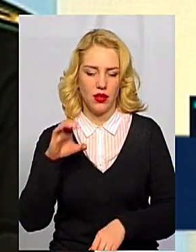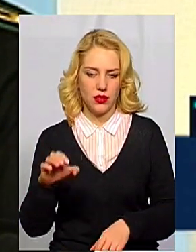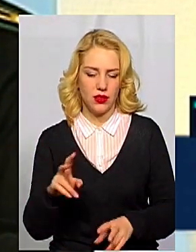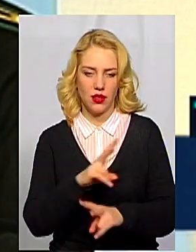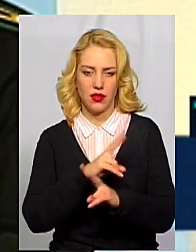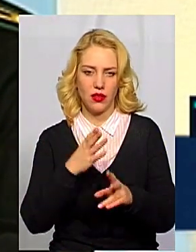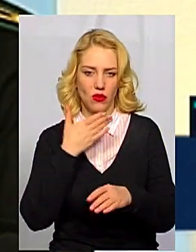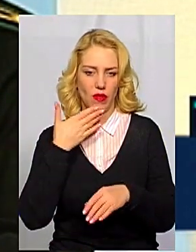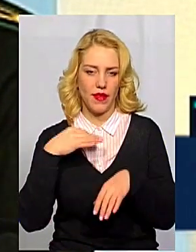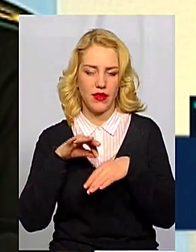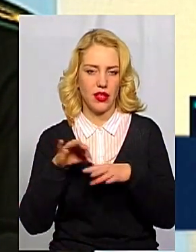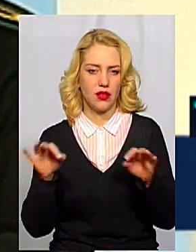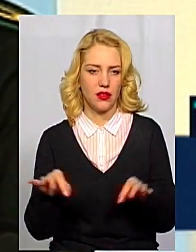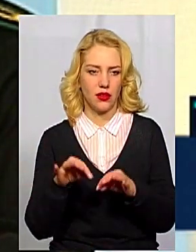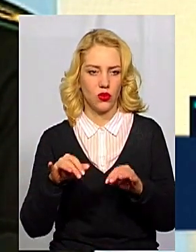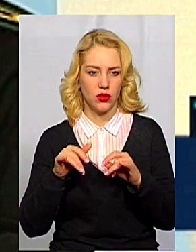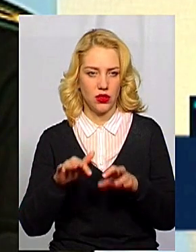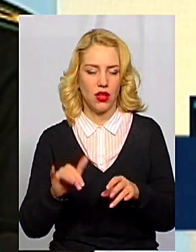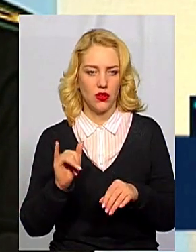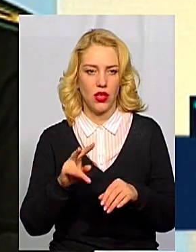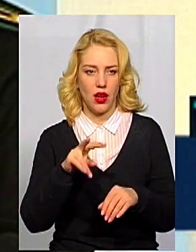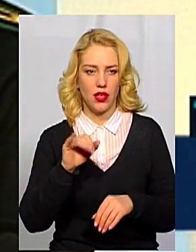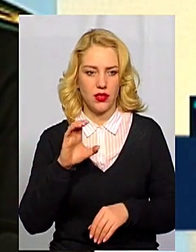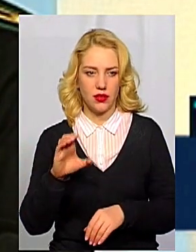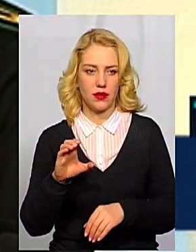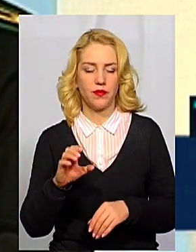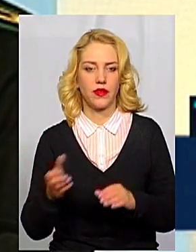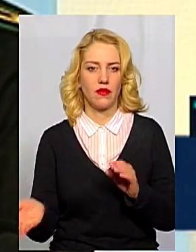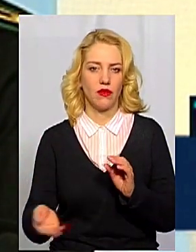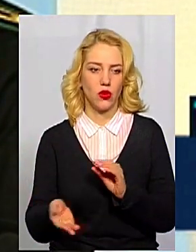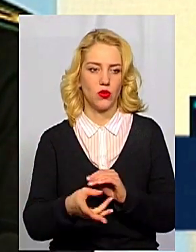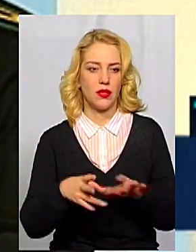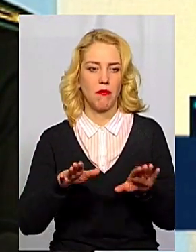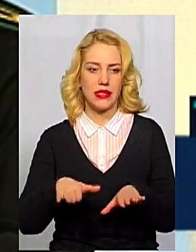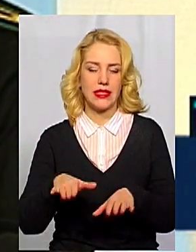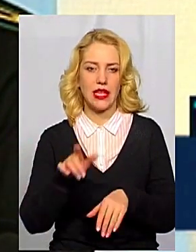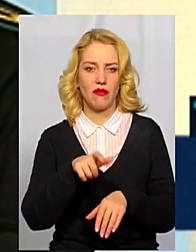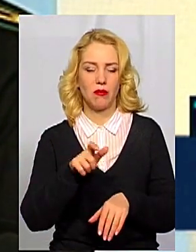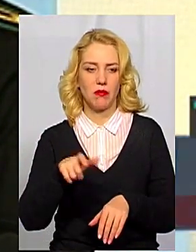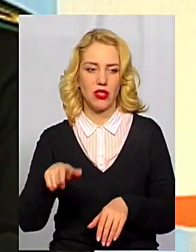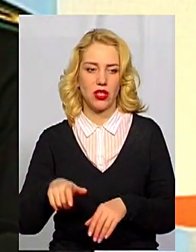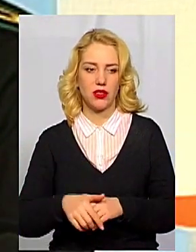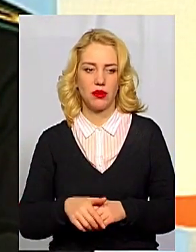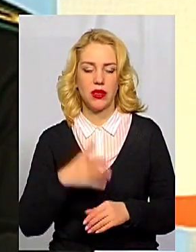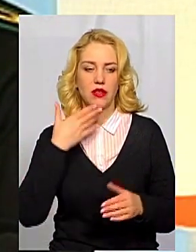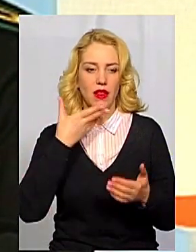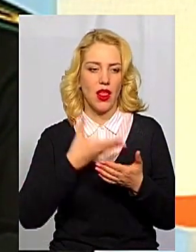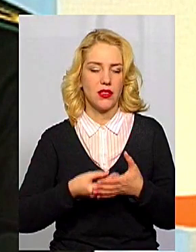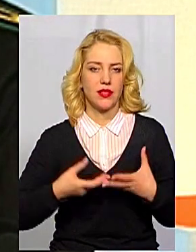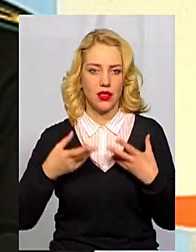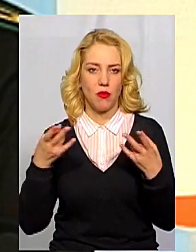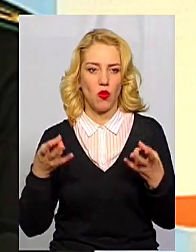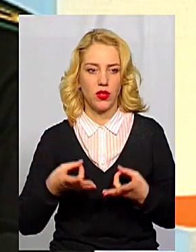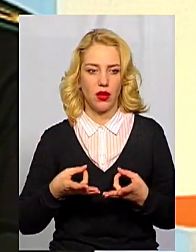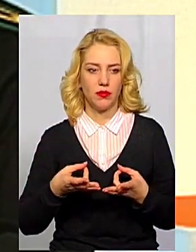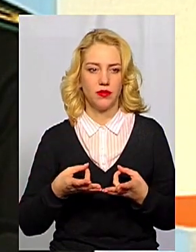веде там ніякої діяльності, і фактично ліс вирубується місцевими мешканцями для власних потреб.